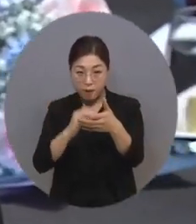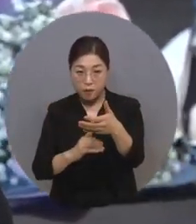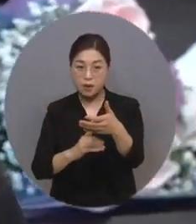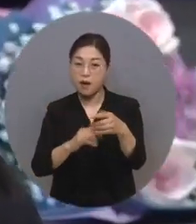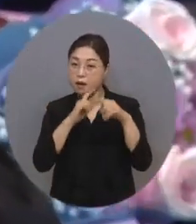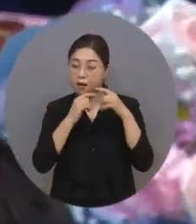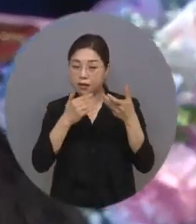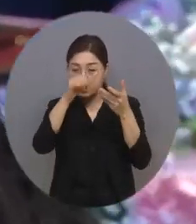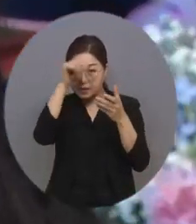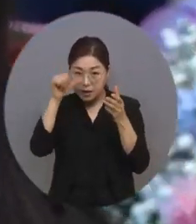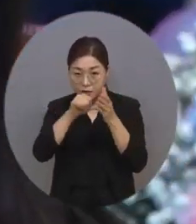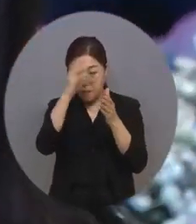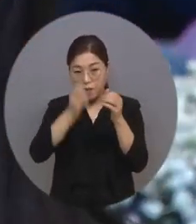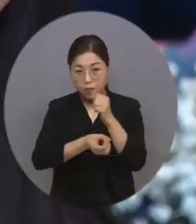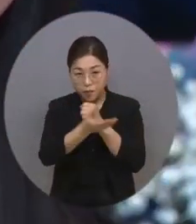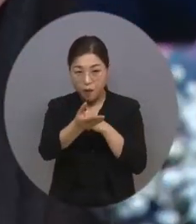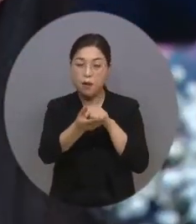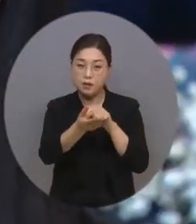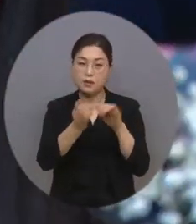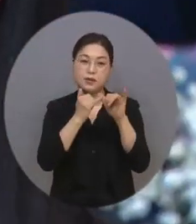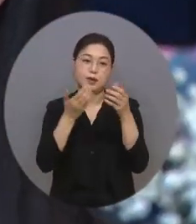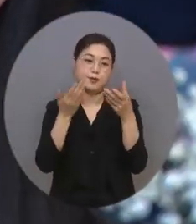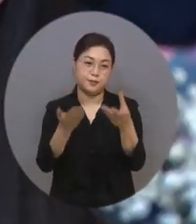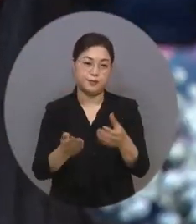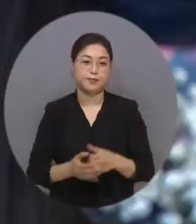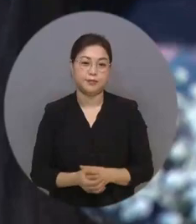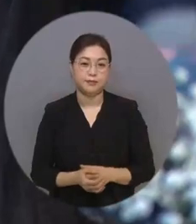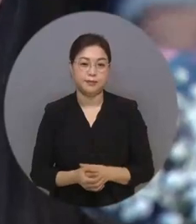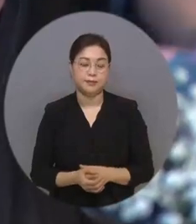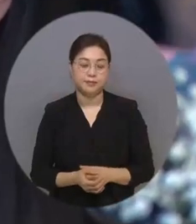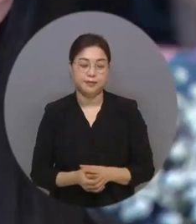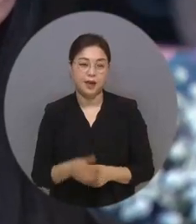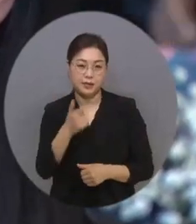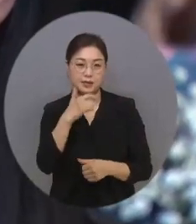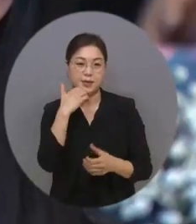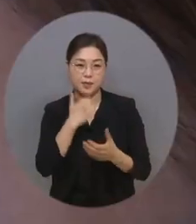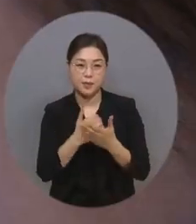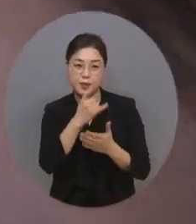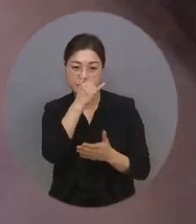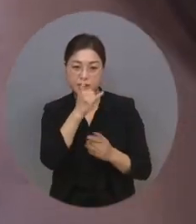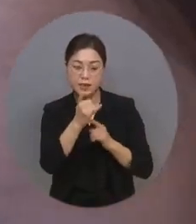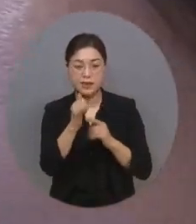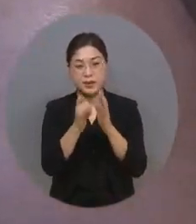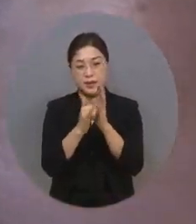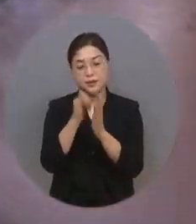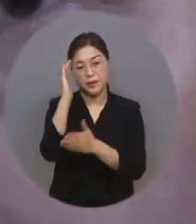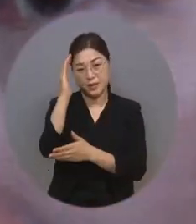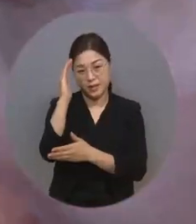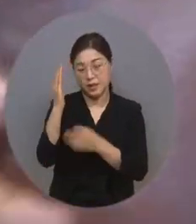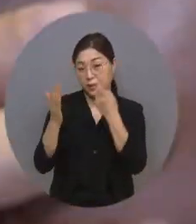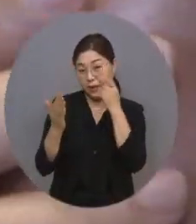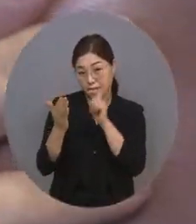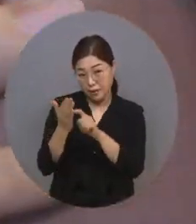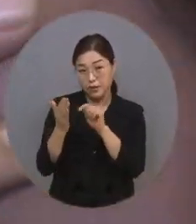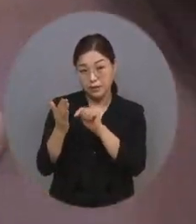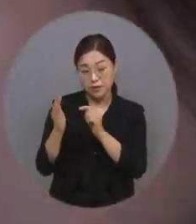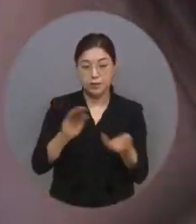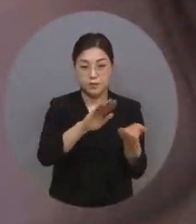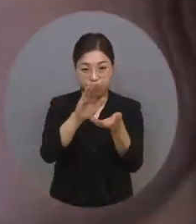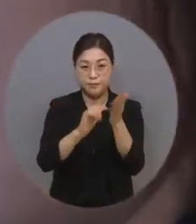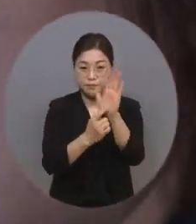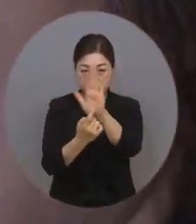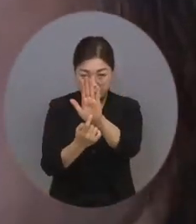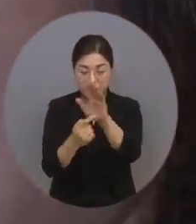되는 사례를 선정하는 시간을 가졌습니다. 작지만 큰 울림을 주는 가족들의 이야기를 발굴하고 이를 공유해